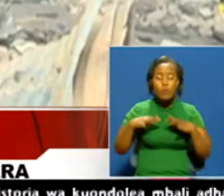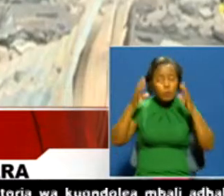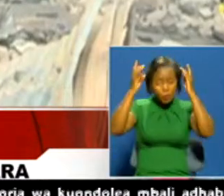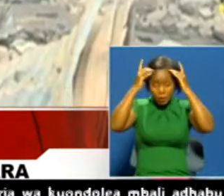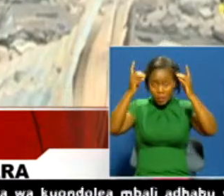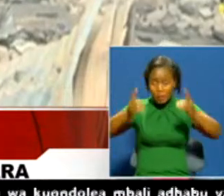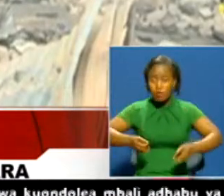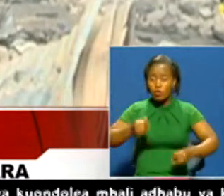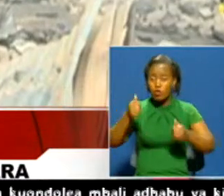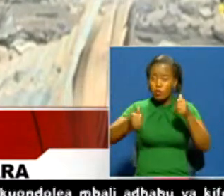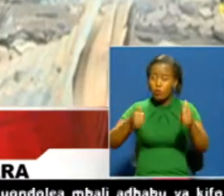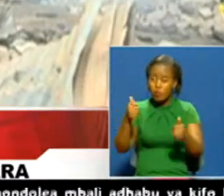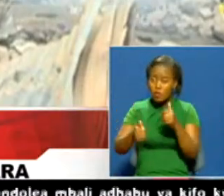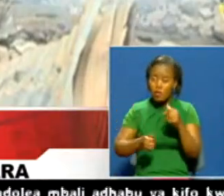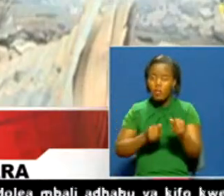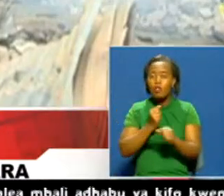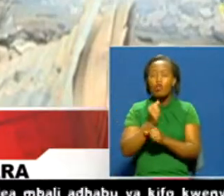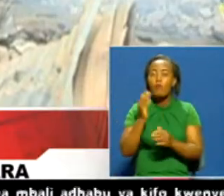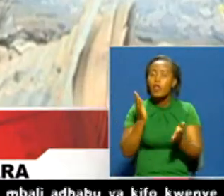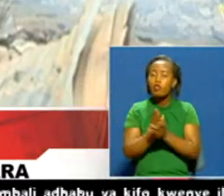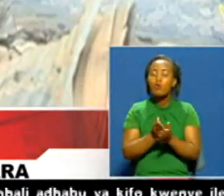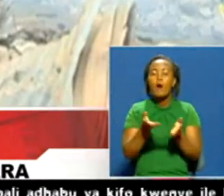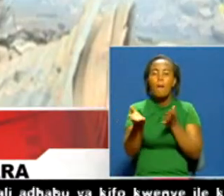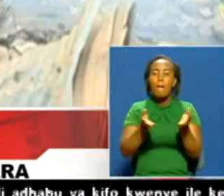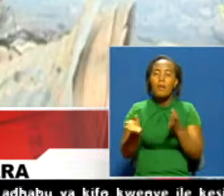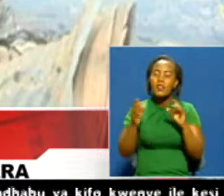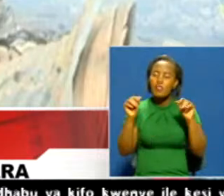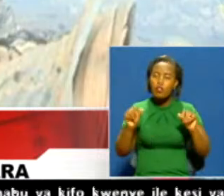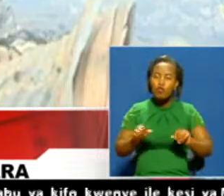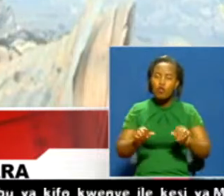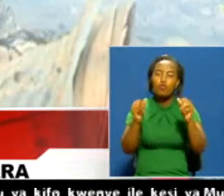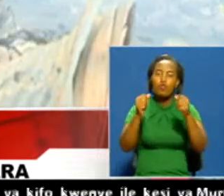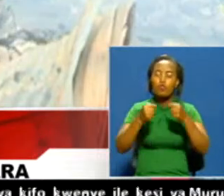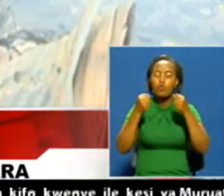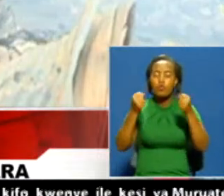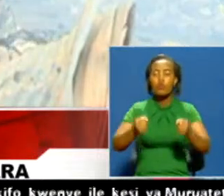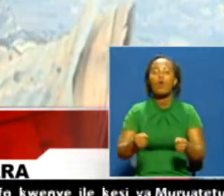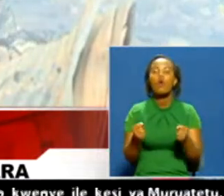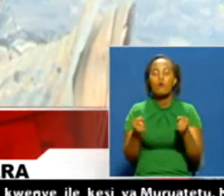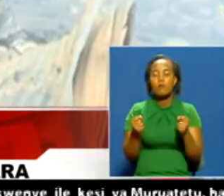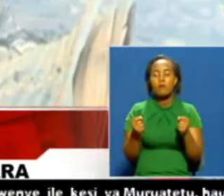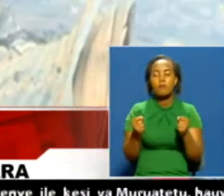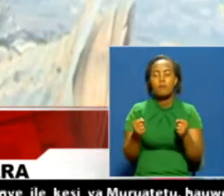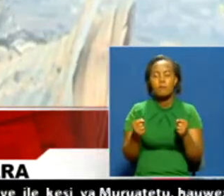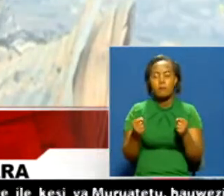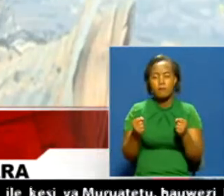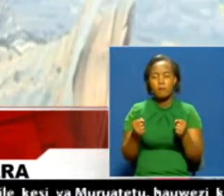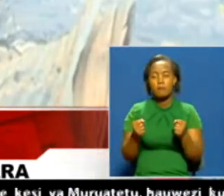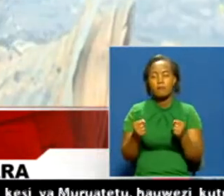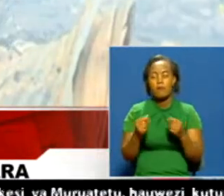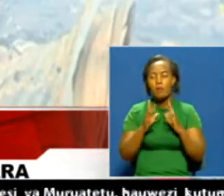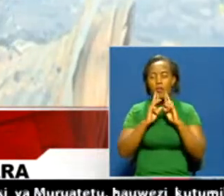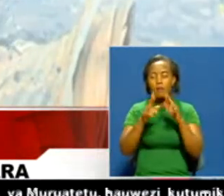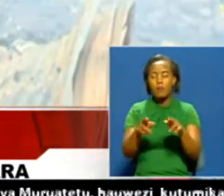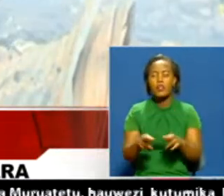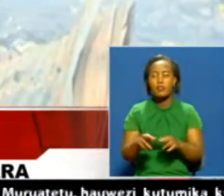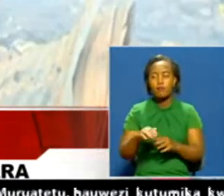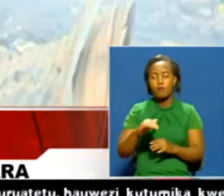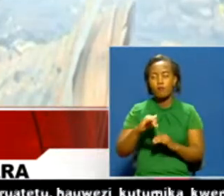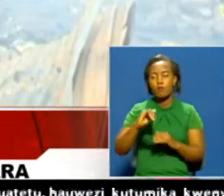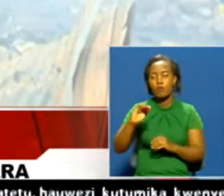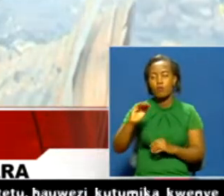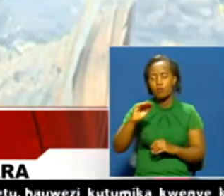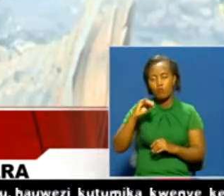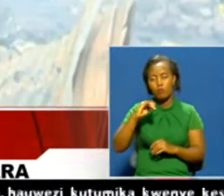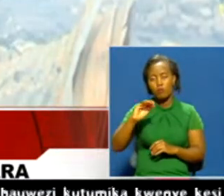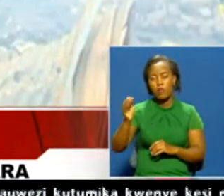kuona kwamba biashara zao zimeweza kusimama tena? Juni Karisa Mbele nikiripotia Darubini kutoka soko la Kongowea,